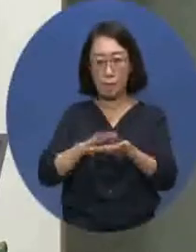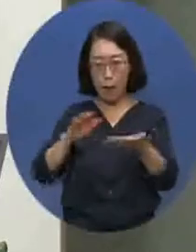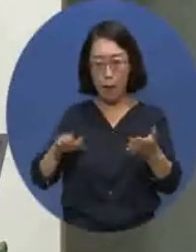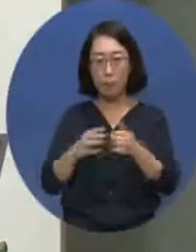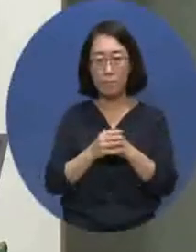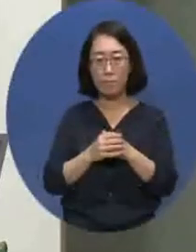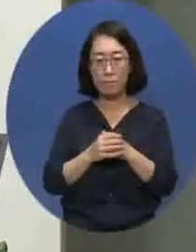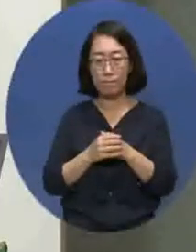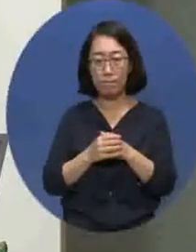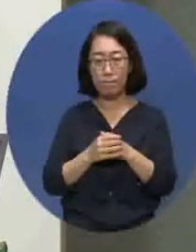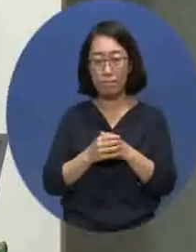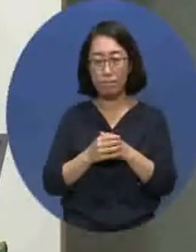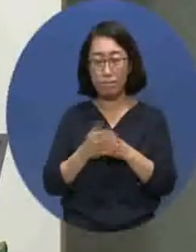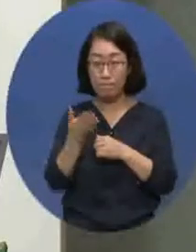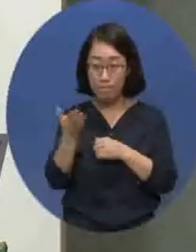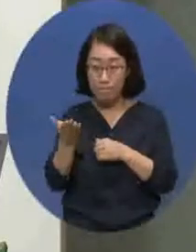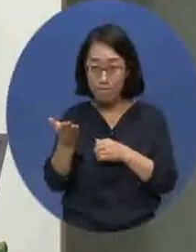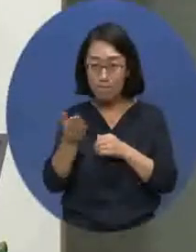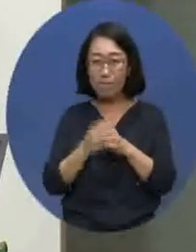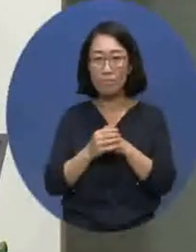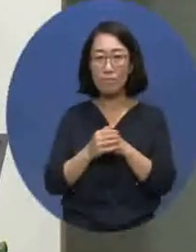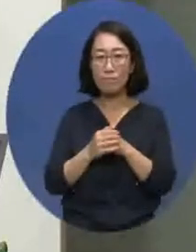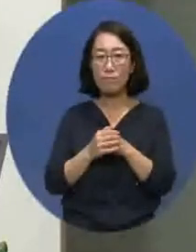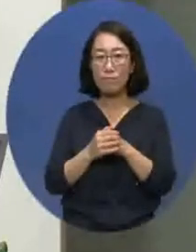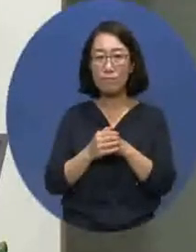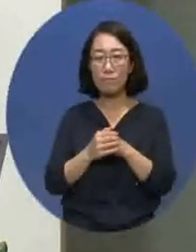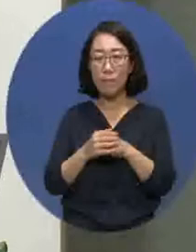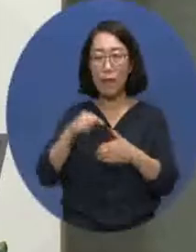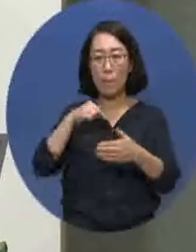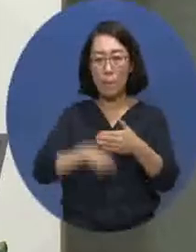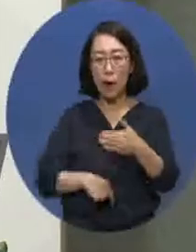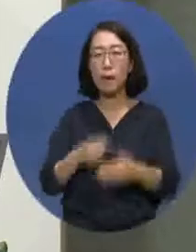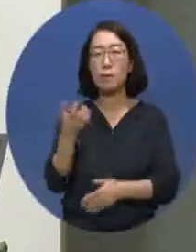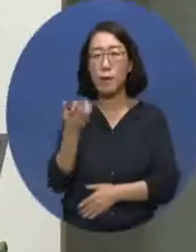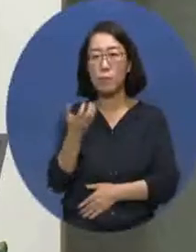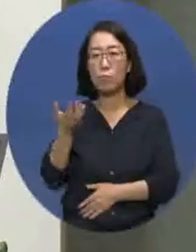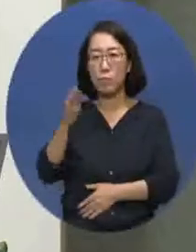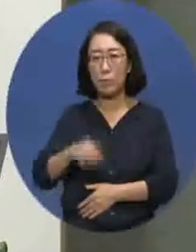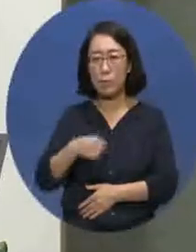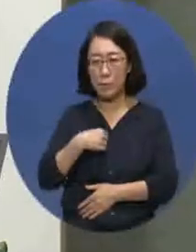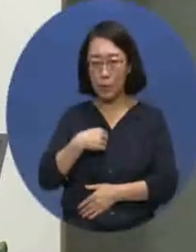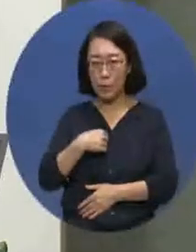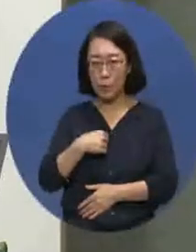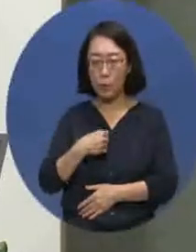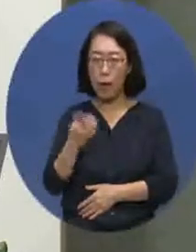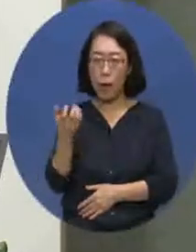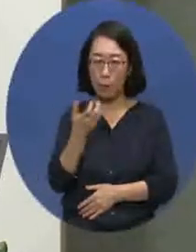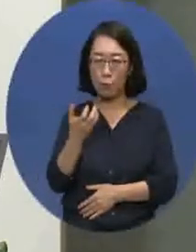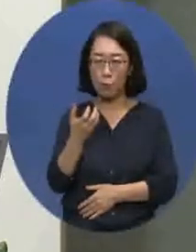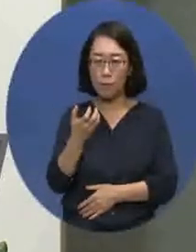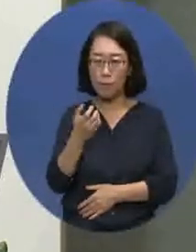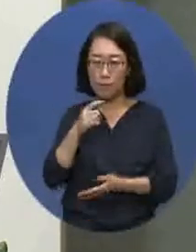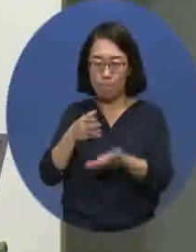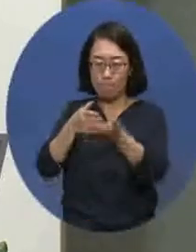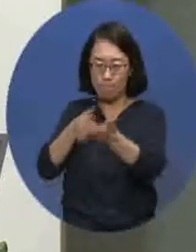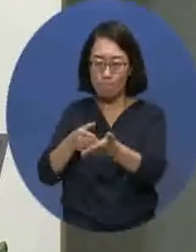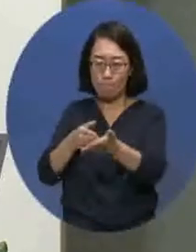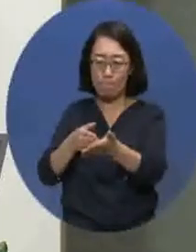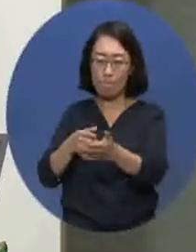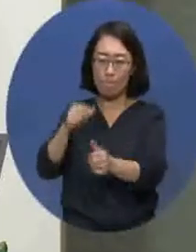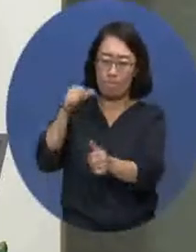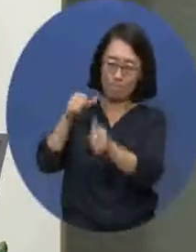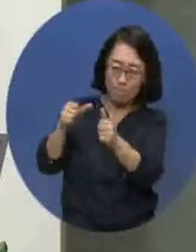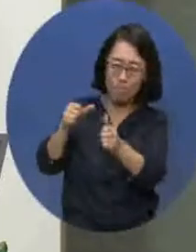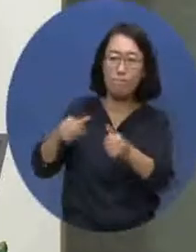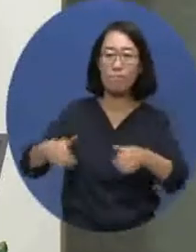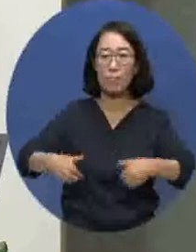저 전군 위원장 계에서는 조금 마음이 아프겠지만 은 제가 아픈 데를 좀 질러야 거예 다름이